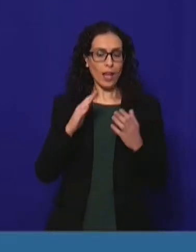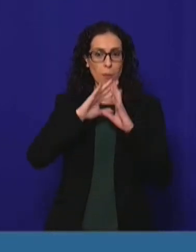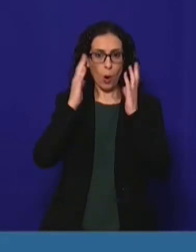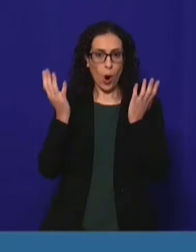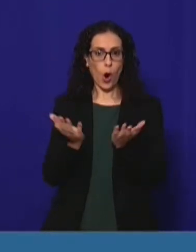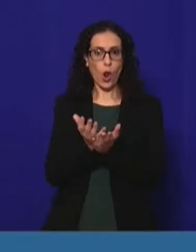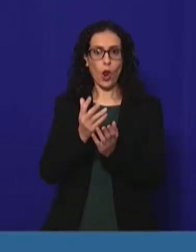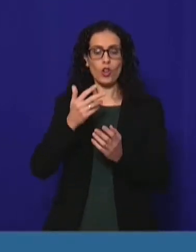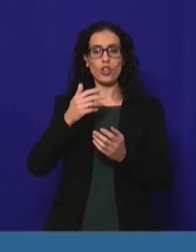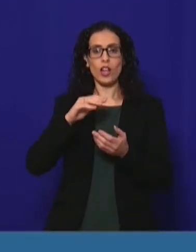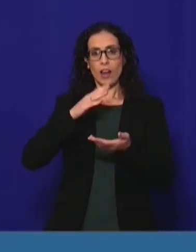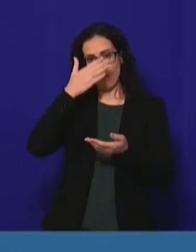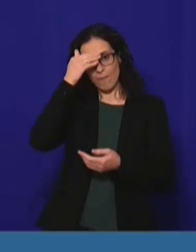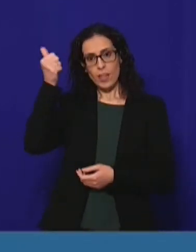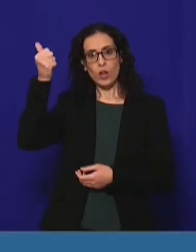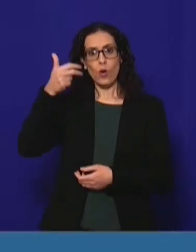ta'